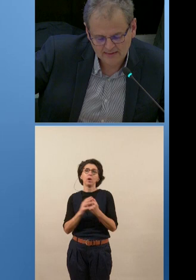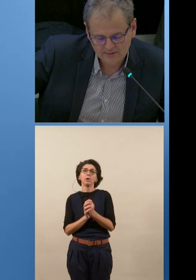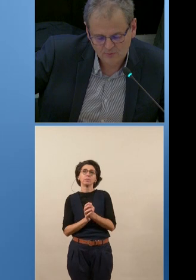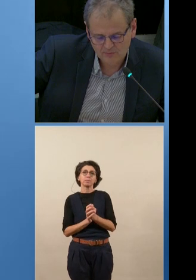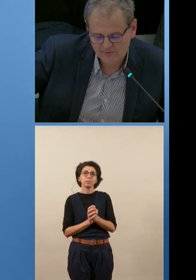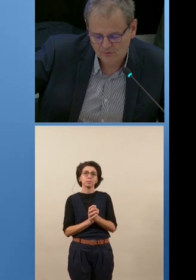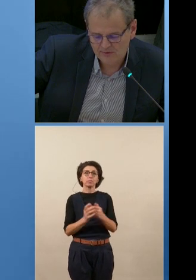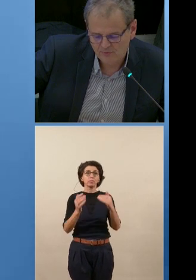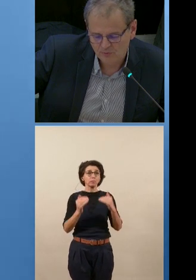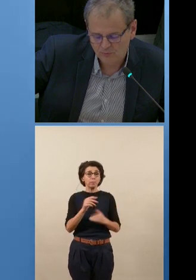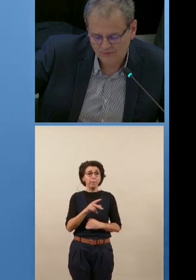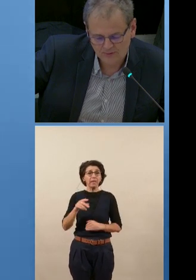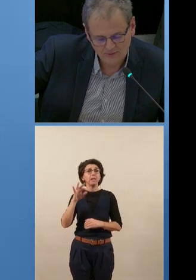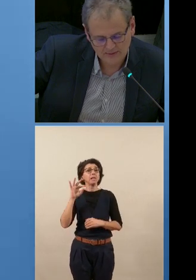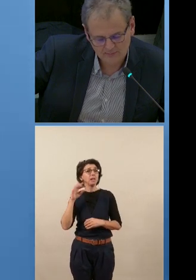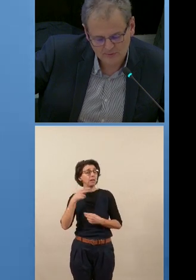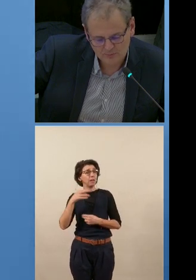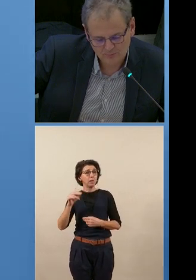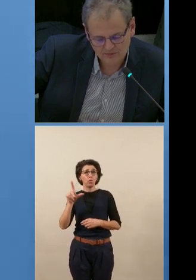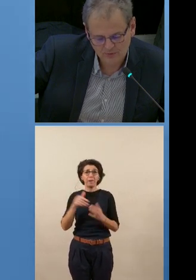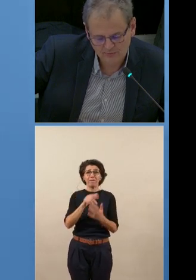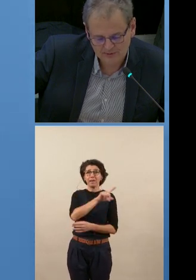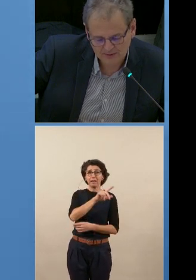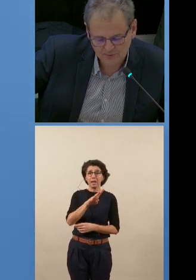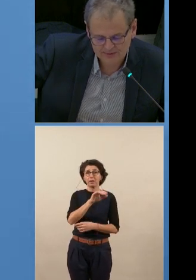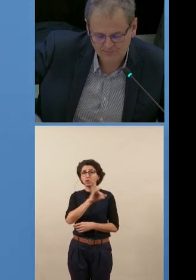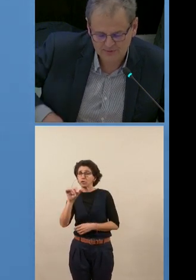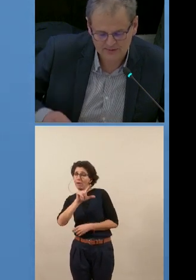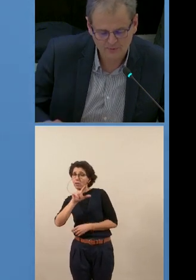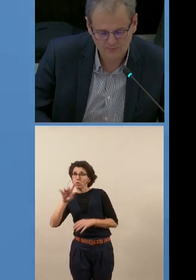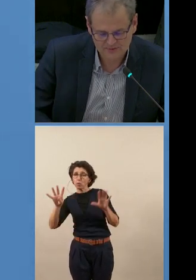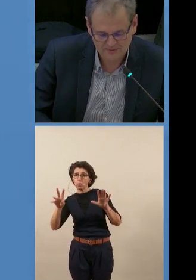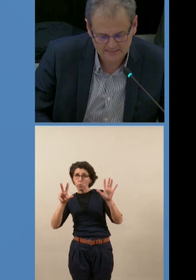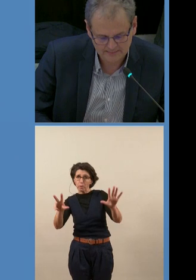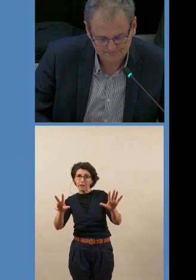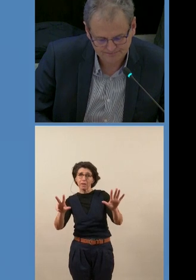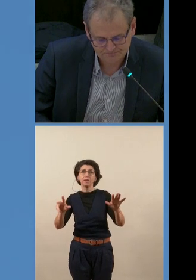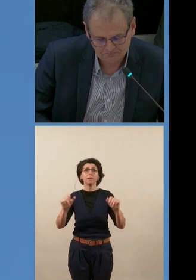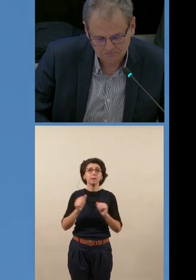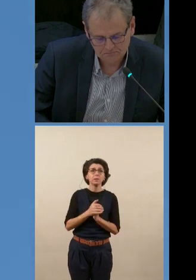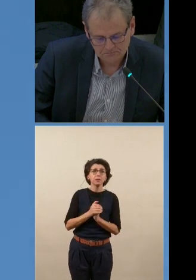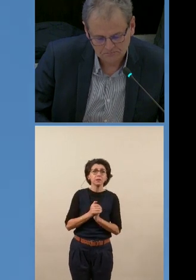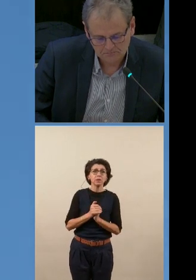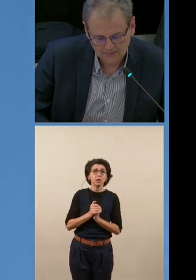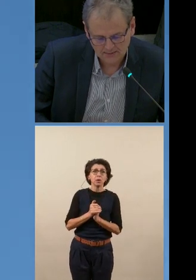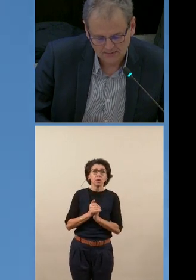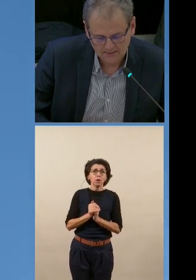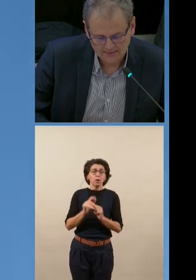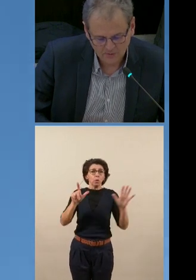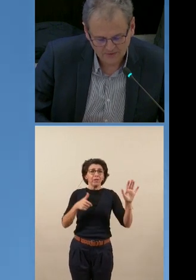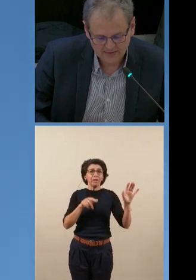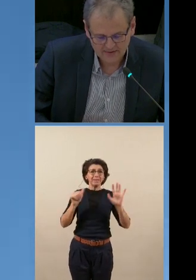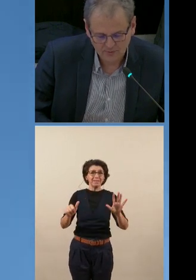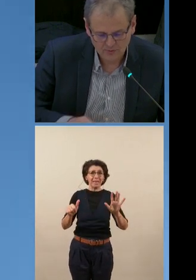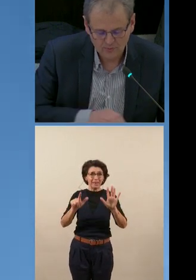2024- 2028 de 344 millions pour mettre en œuvre les priorités politiques de la municipalité les